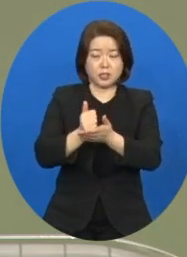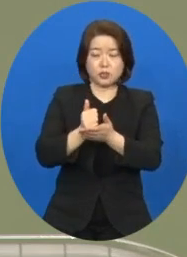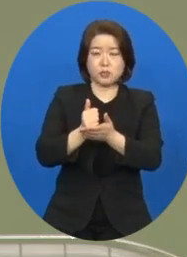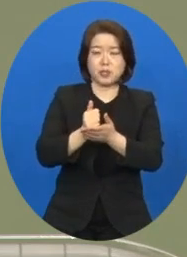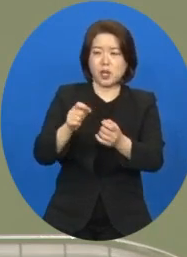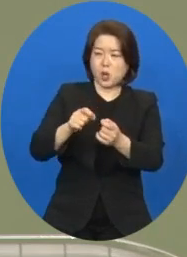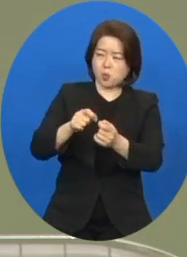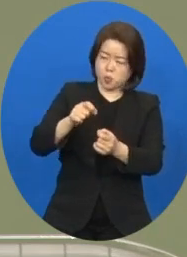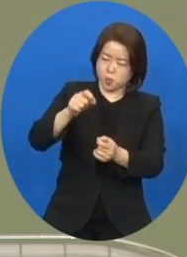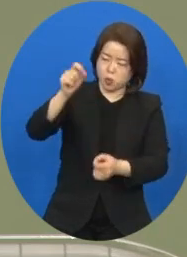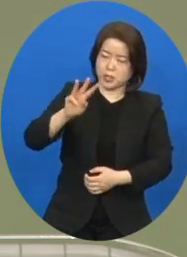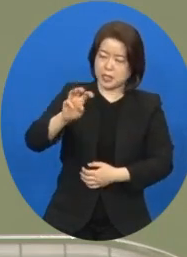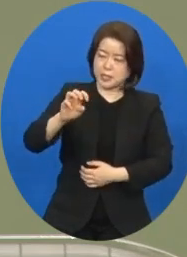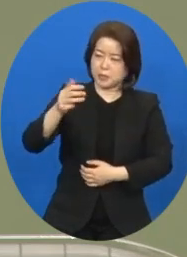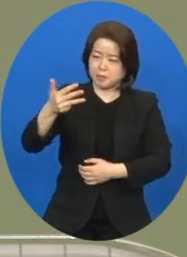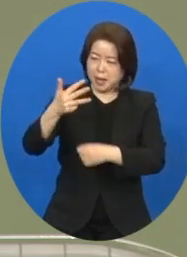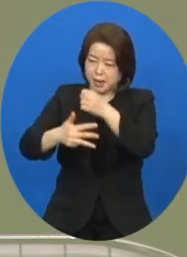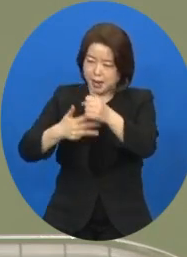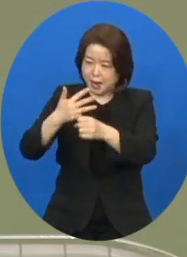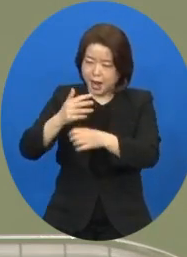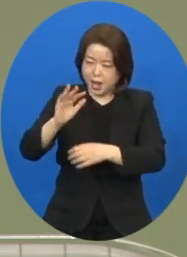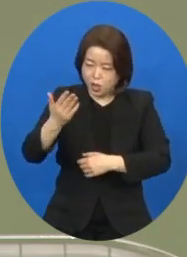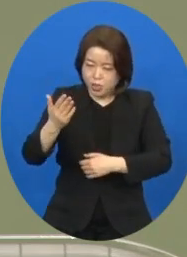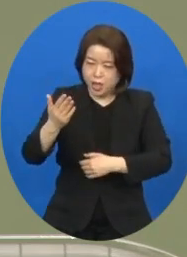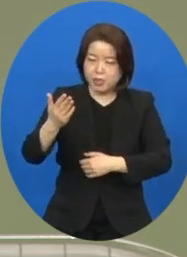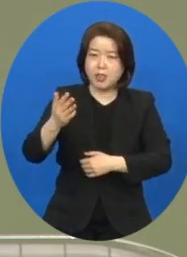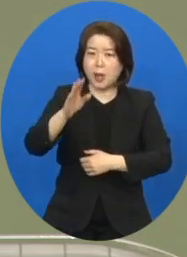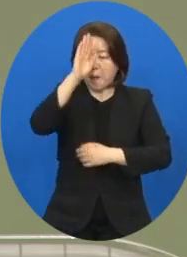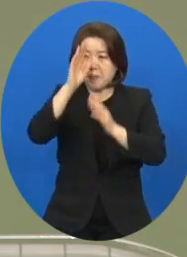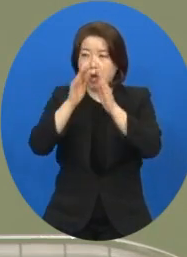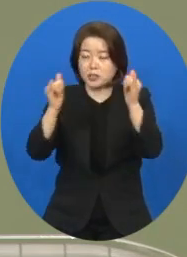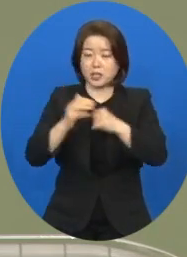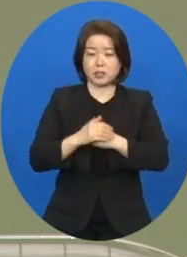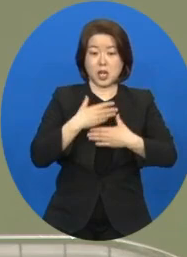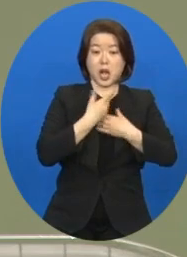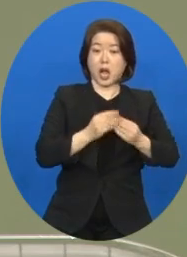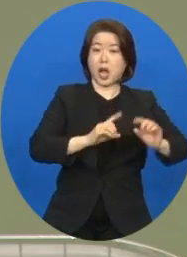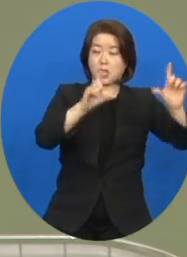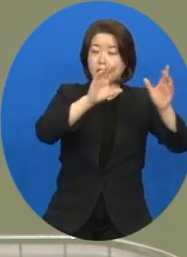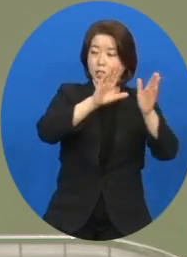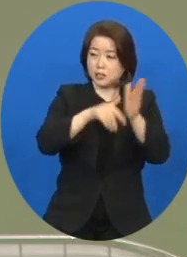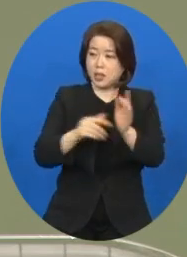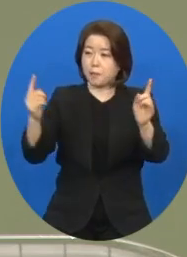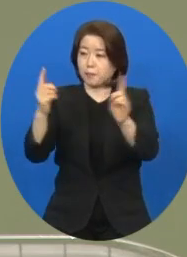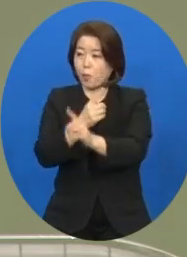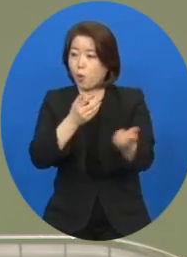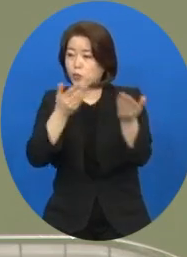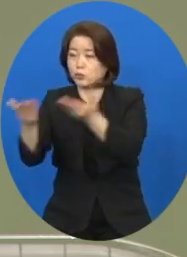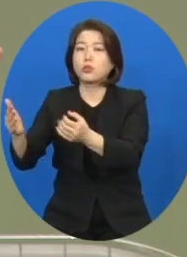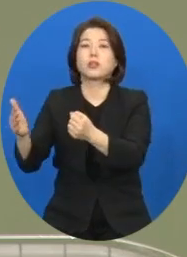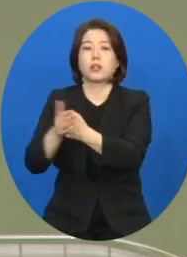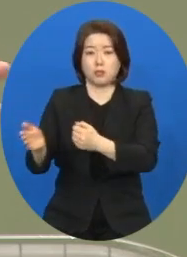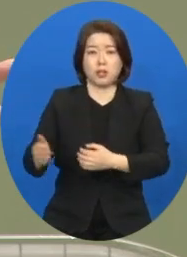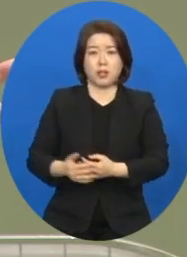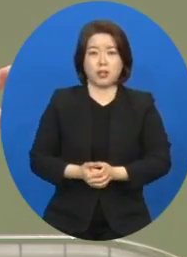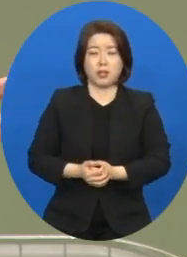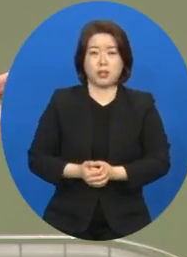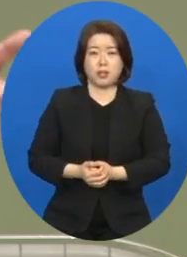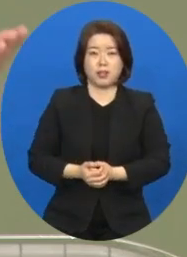된 병자를 안식일에 고쳐주셨다는 사건 때문이었어요. 그들은